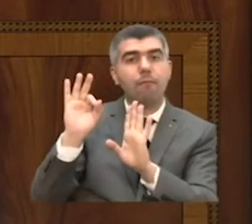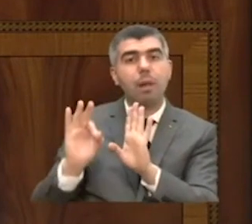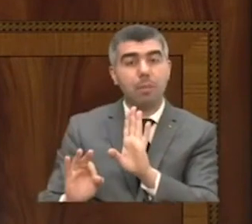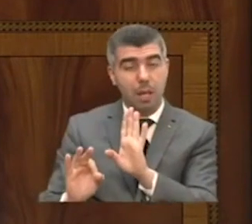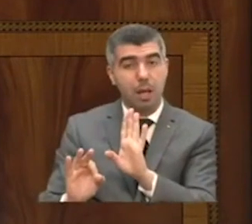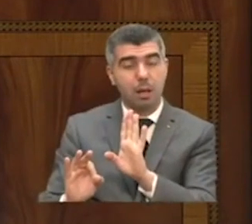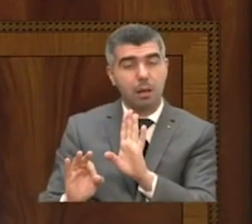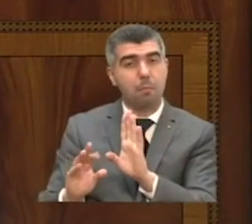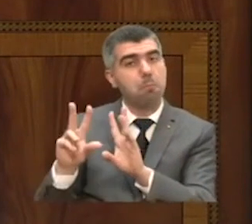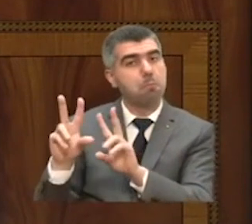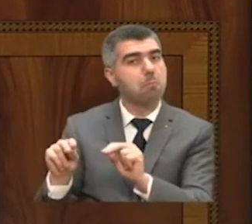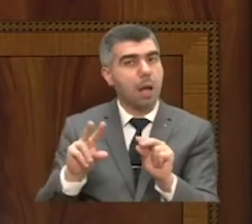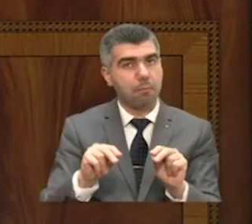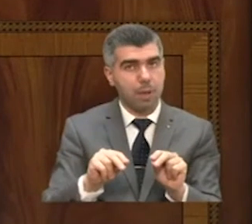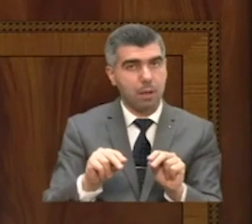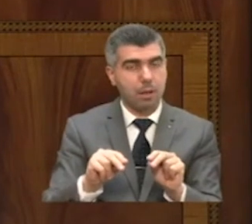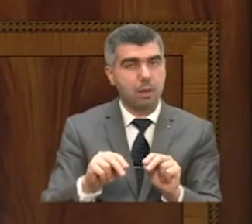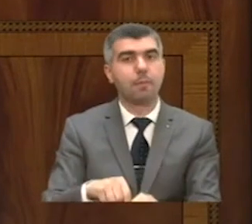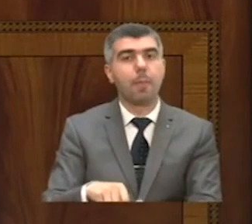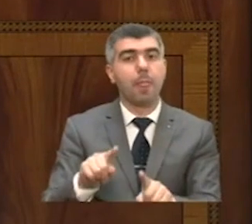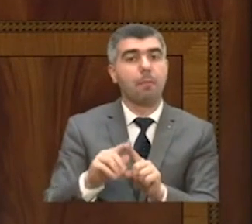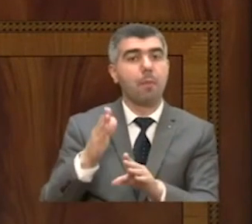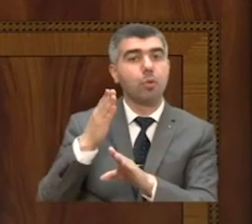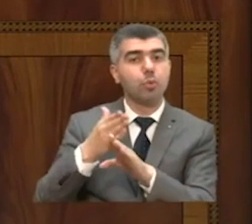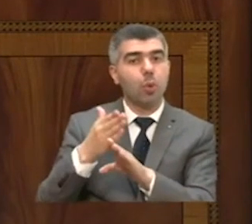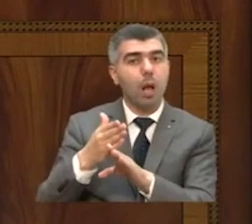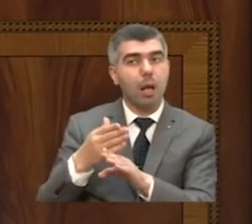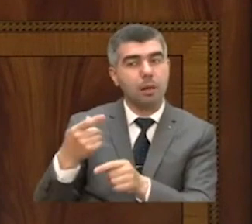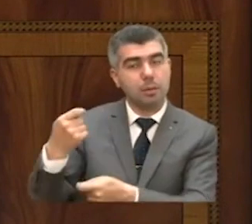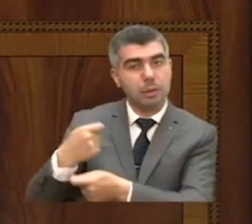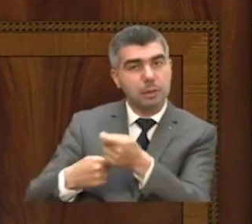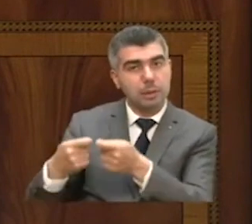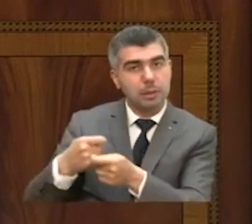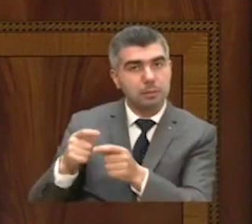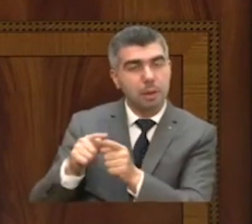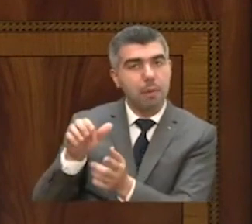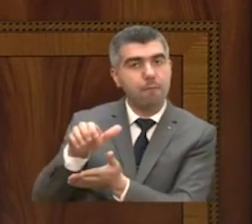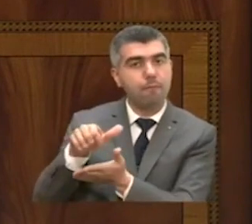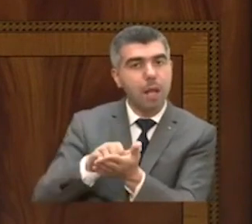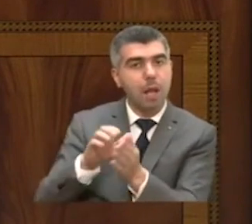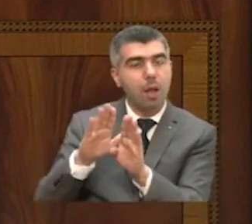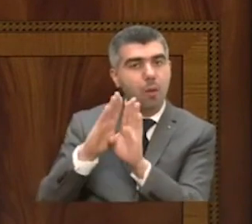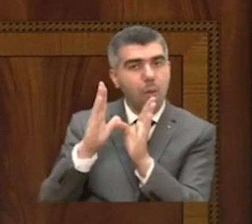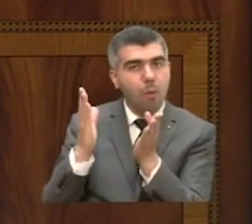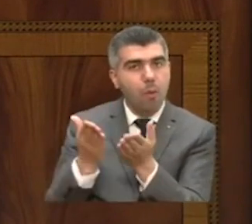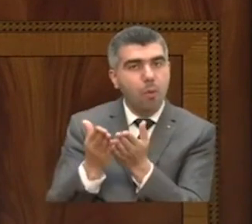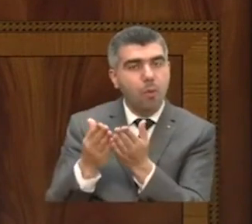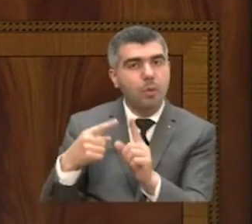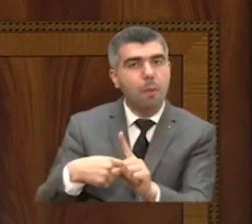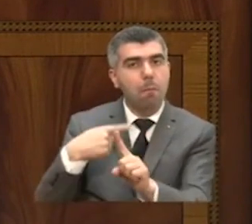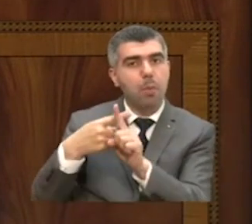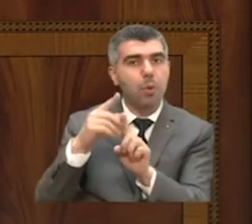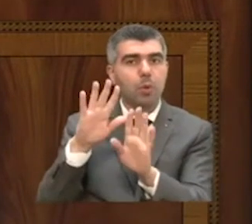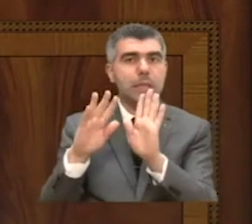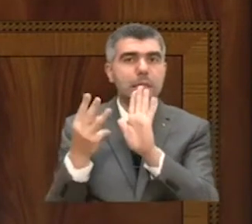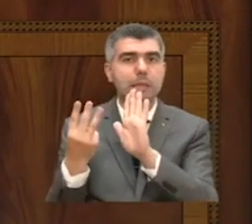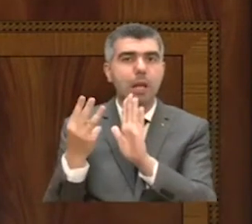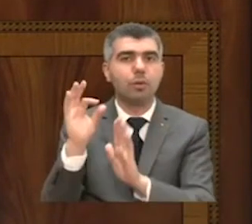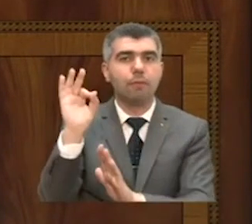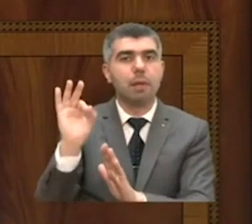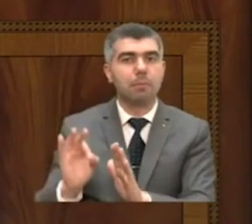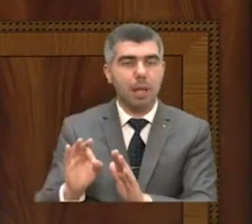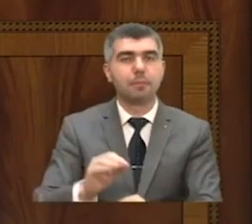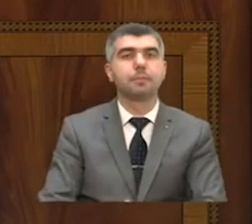سبتمبر حتى لدابا، البواكر زائد 5%، والمنتجات الفلاحيه زائد 13%.